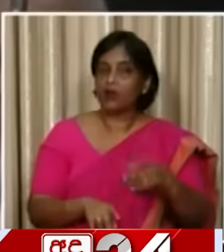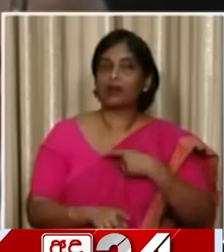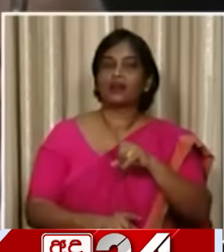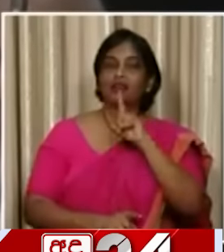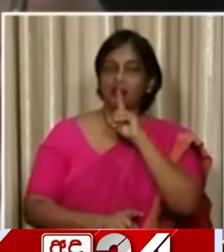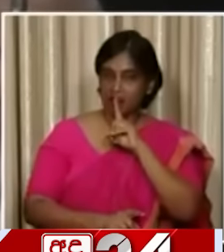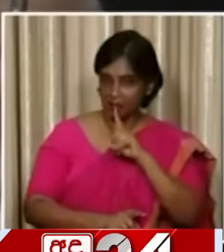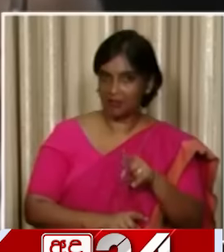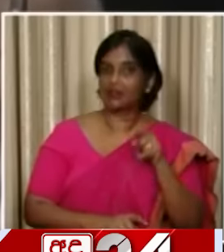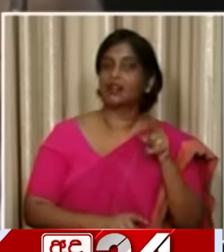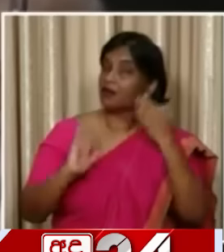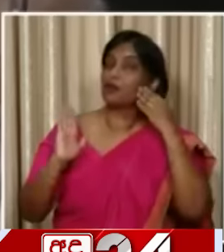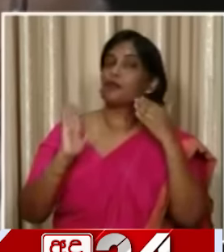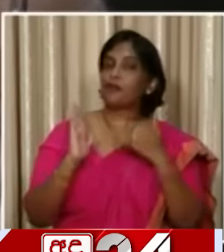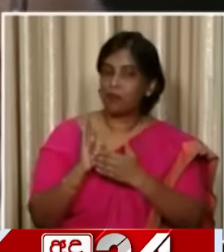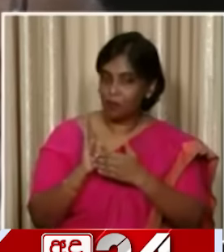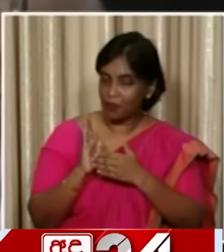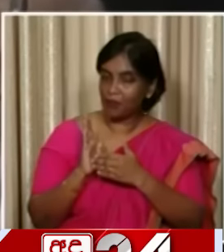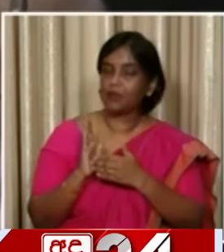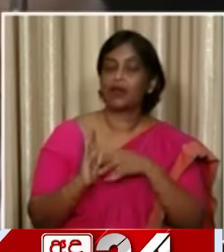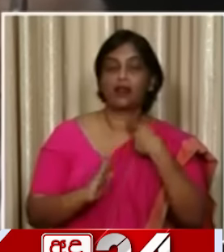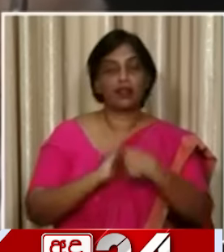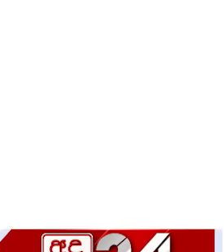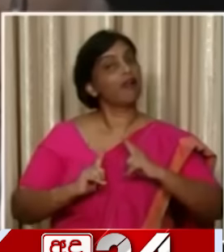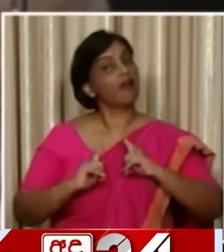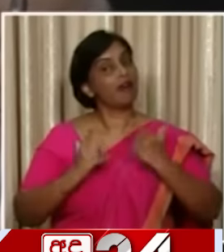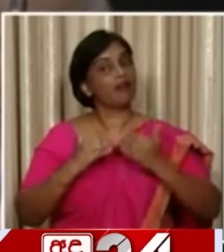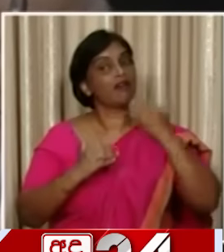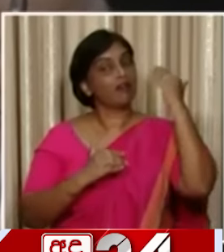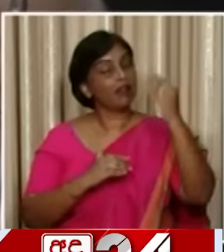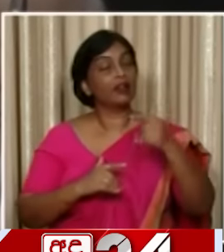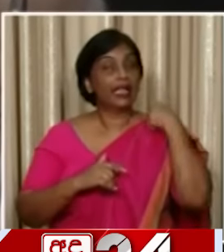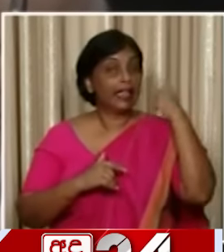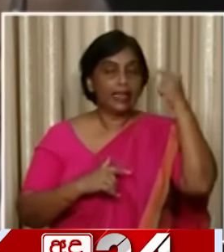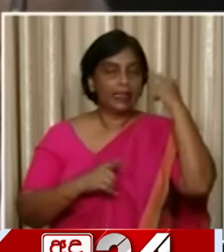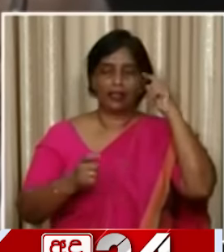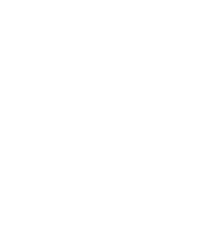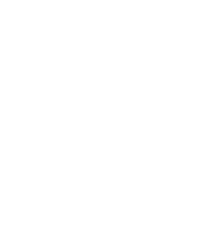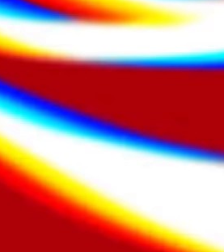කියන්නේ රට වෙනුවෙන්, රටේ අනාගතය වෙනුවෙන් ඒ සිතුවිලි